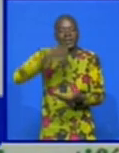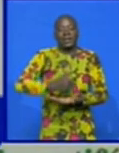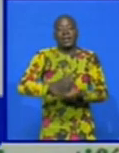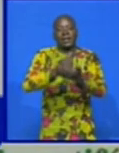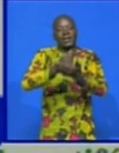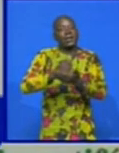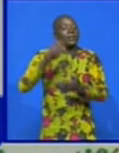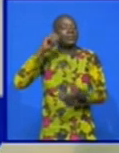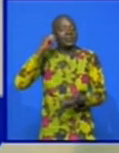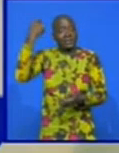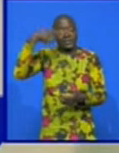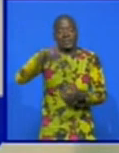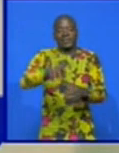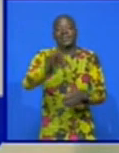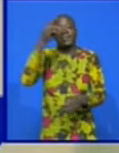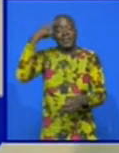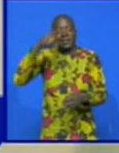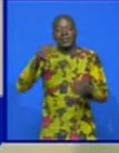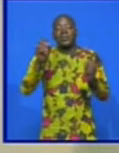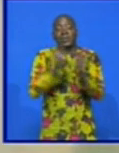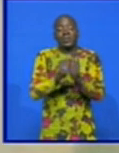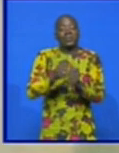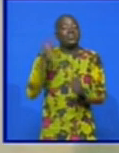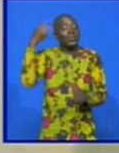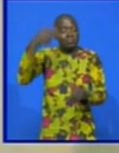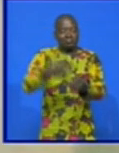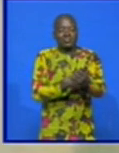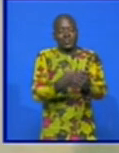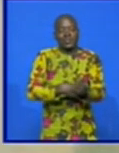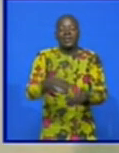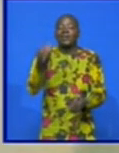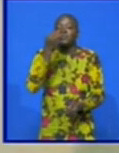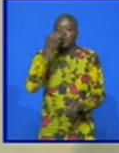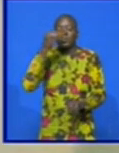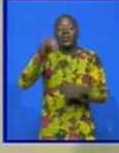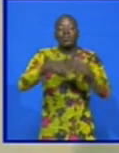les oreilles de ceux qui croient que le mouton doit brouter là où il est attaché.